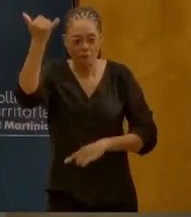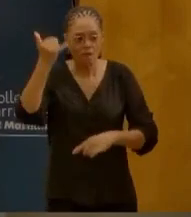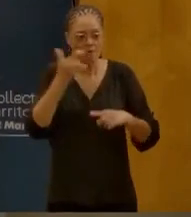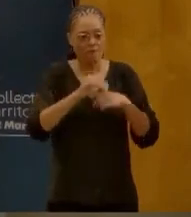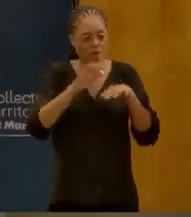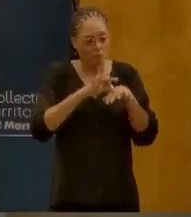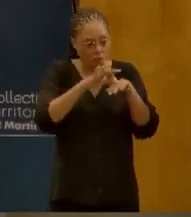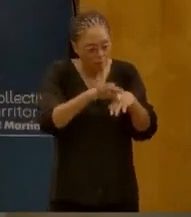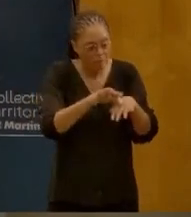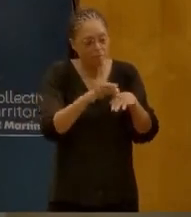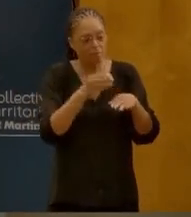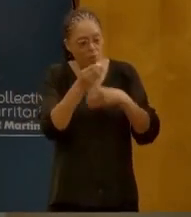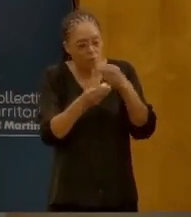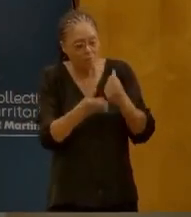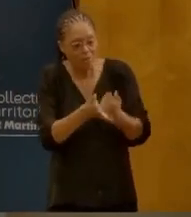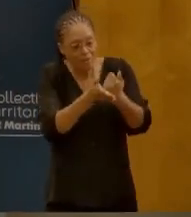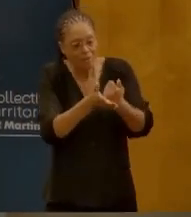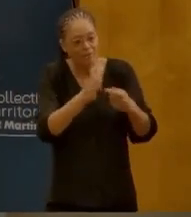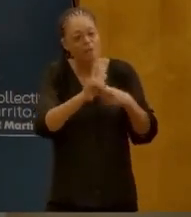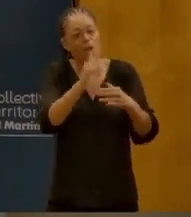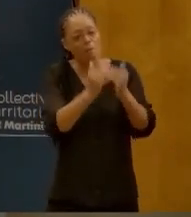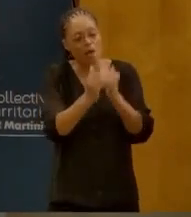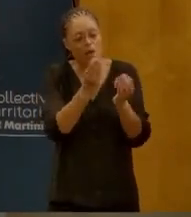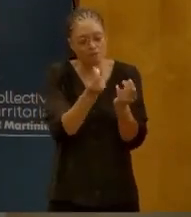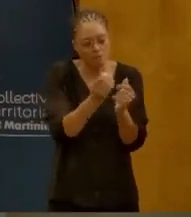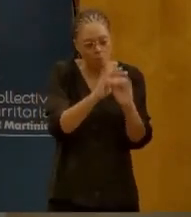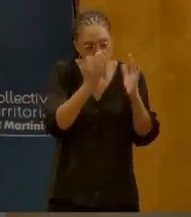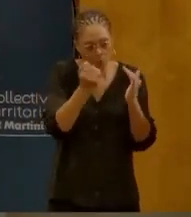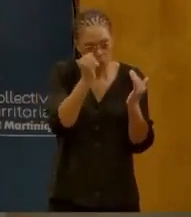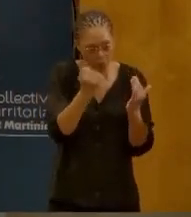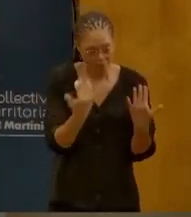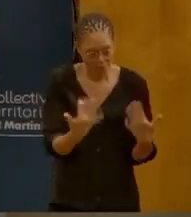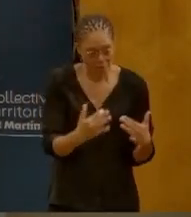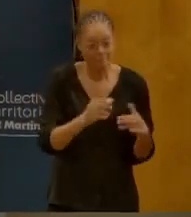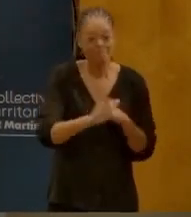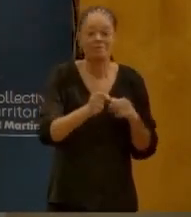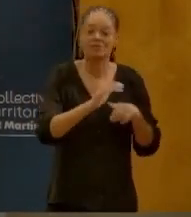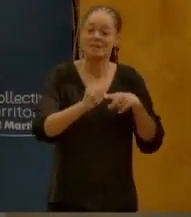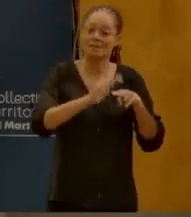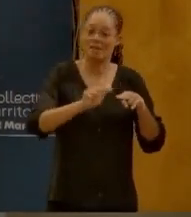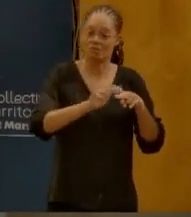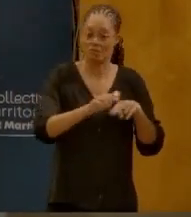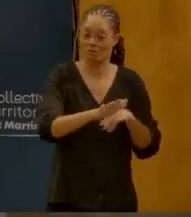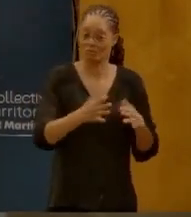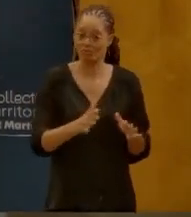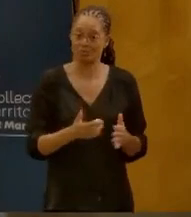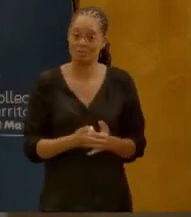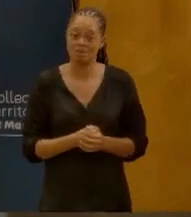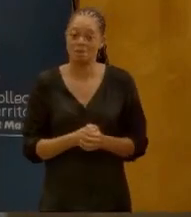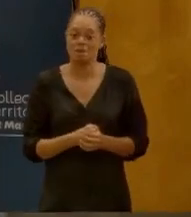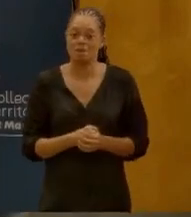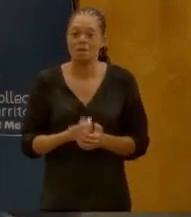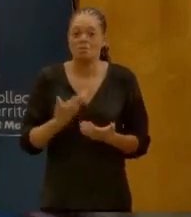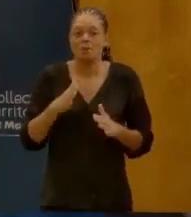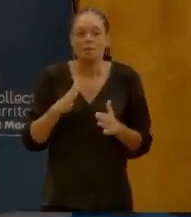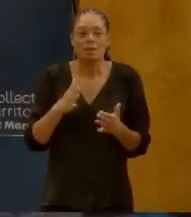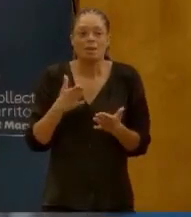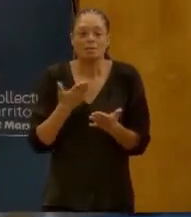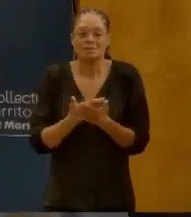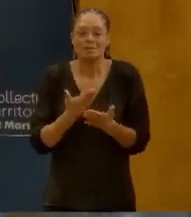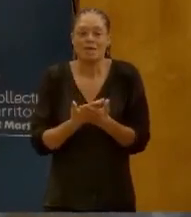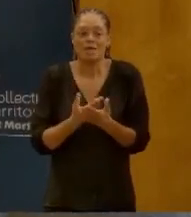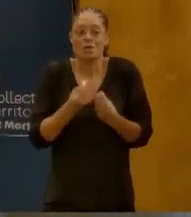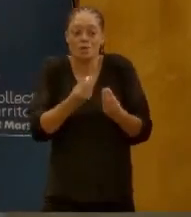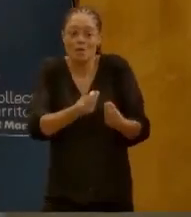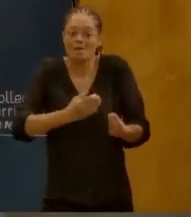pour pouvoir boucler son plan de financement, pour pouvoir réaliser les travaux. Mais c'est vraiment, j'ai envie de dire, un avantage